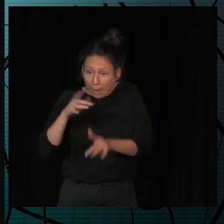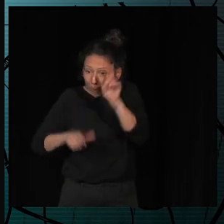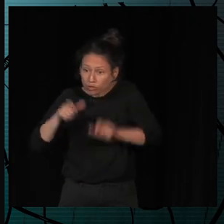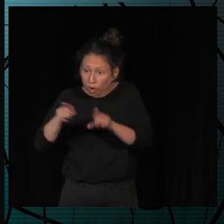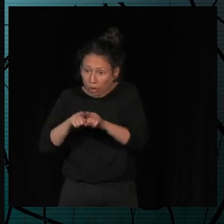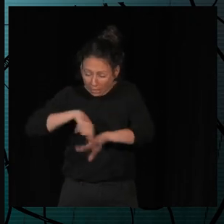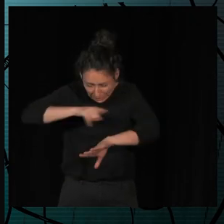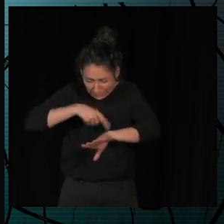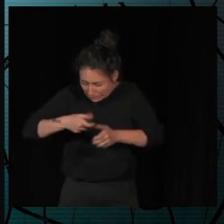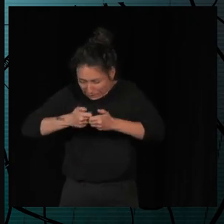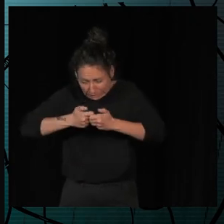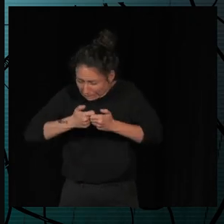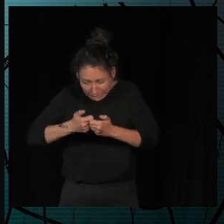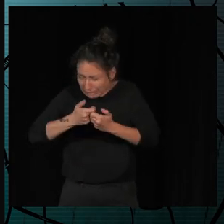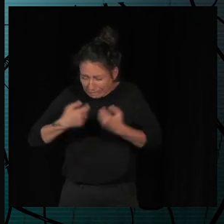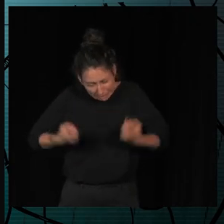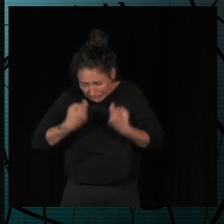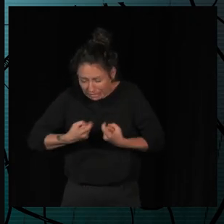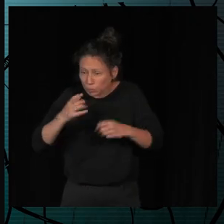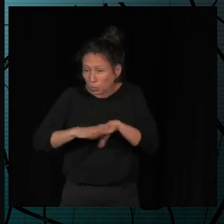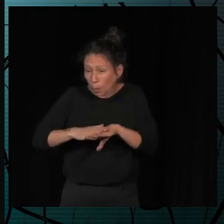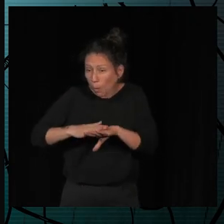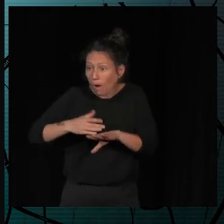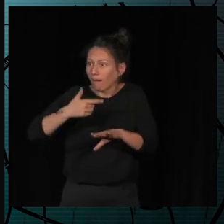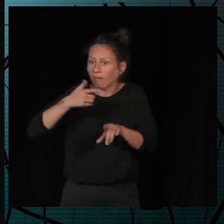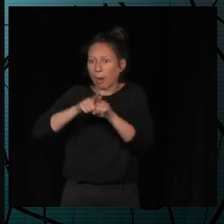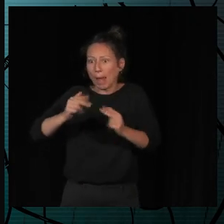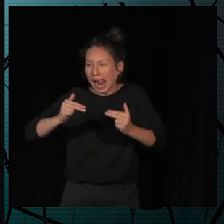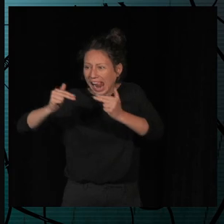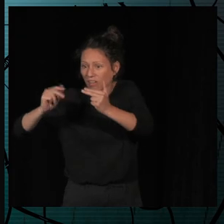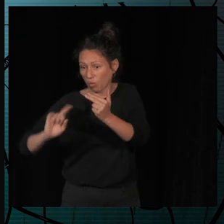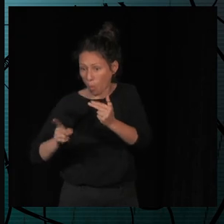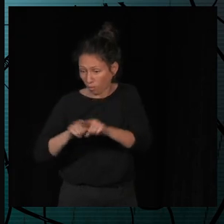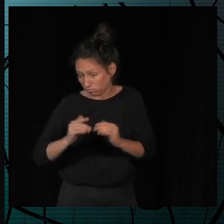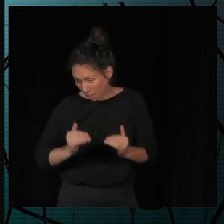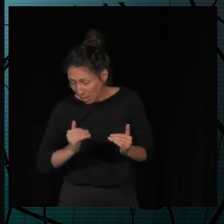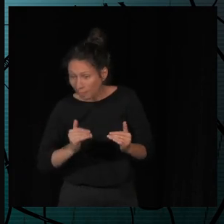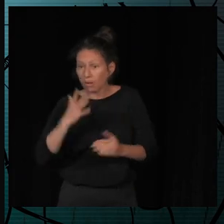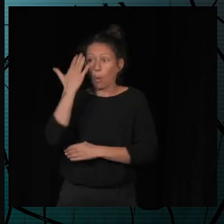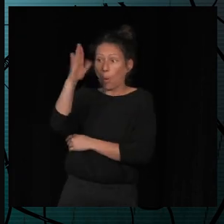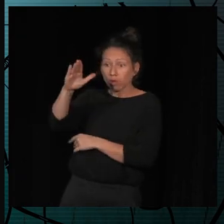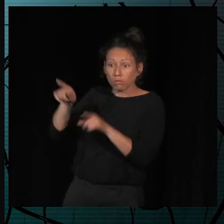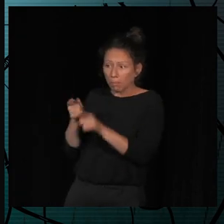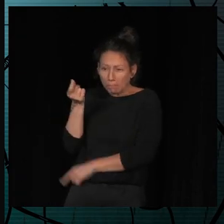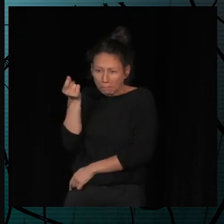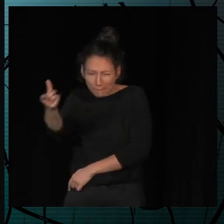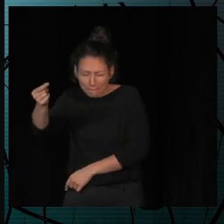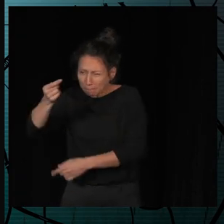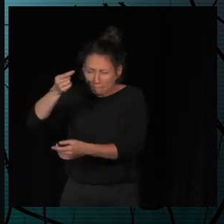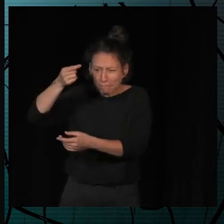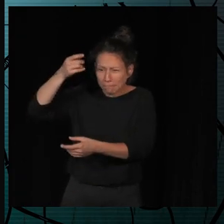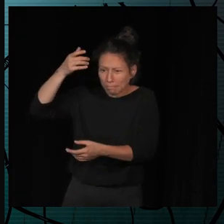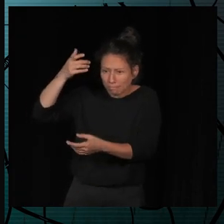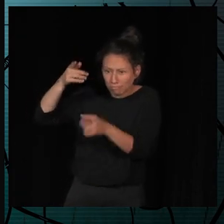clics vont être bon parce qu'ils ont une autre manière d'envisager les choses ou d'autres styles cognitif qui font donc bon je pense pas